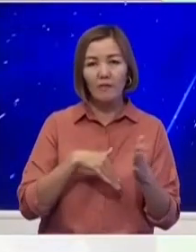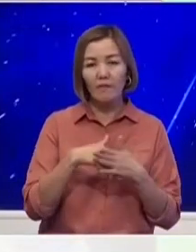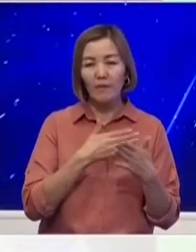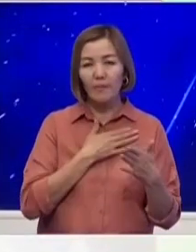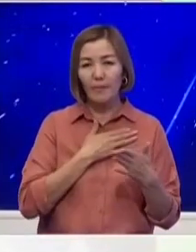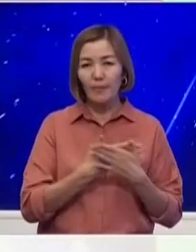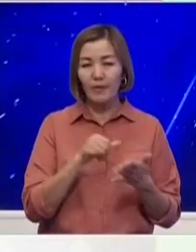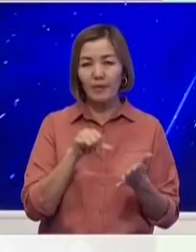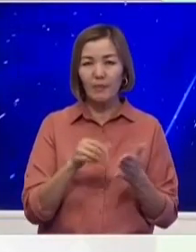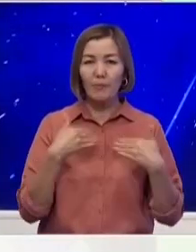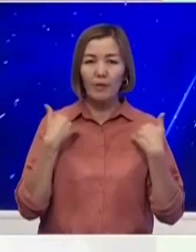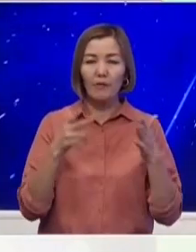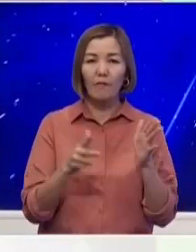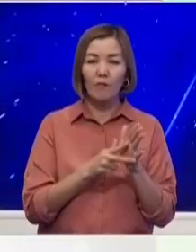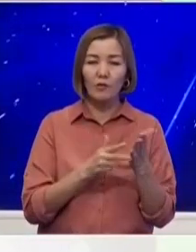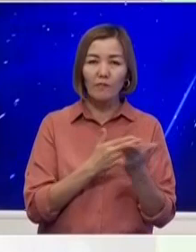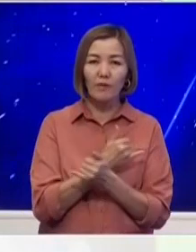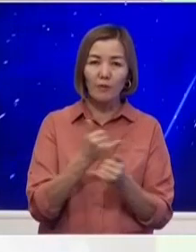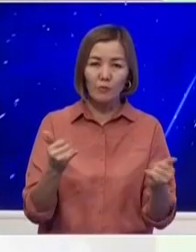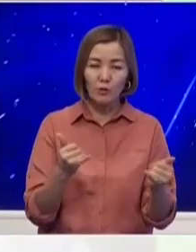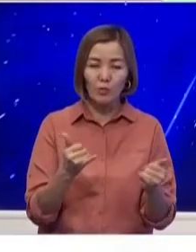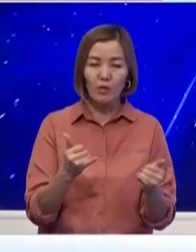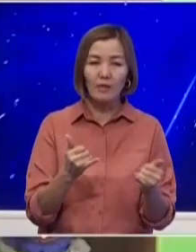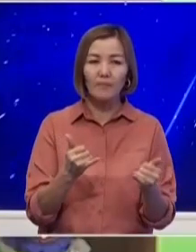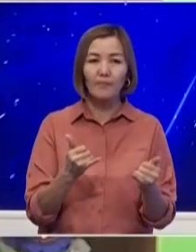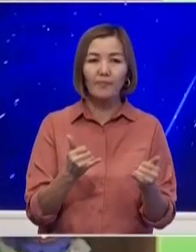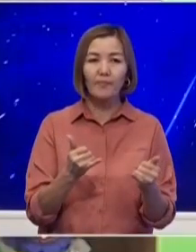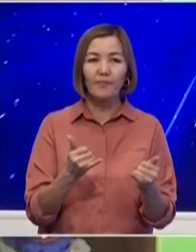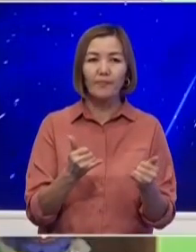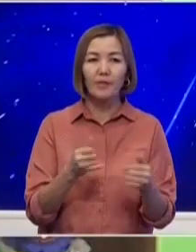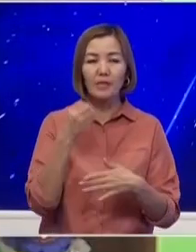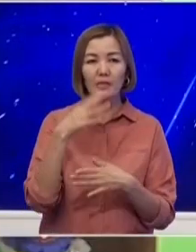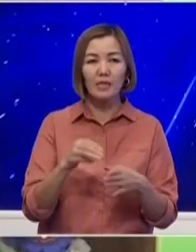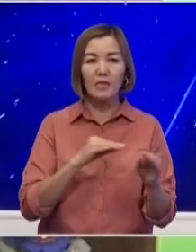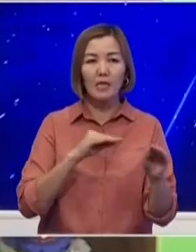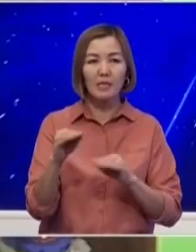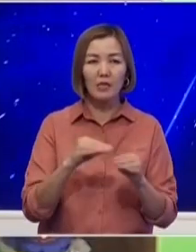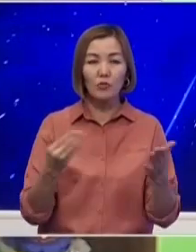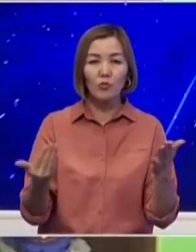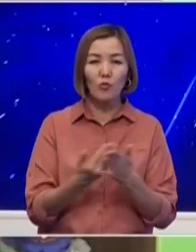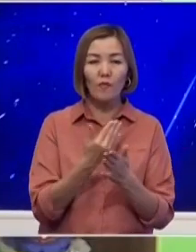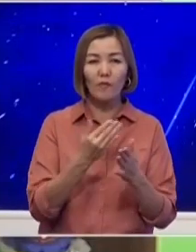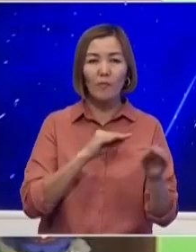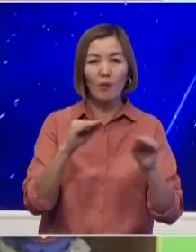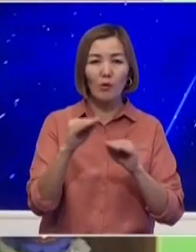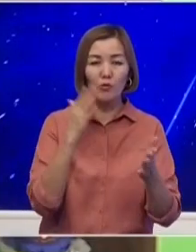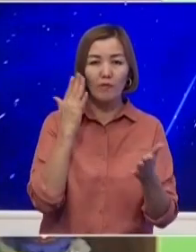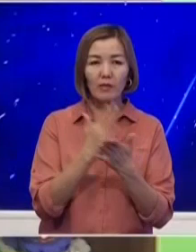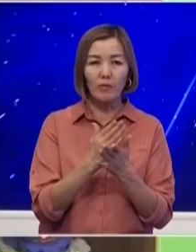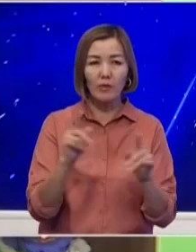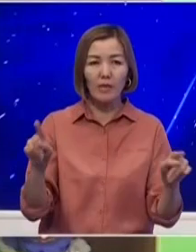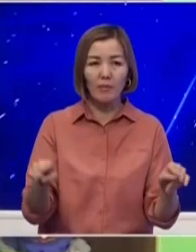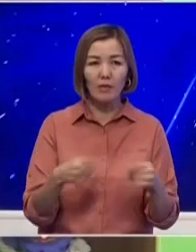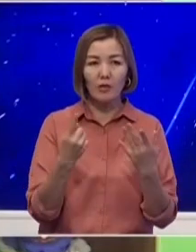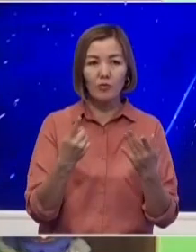Мы предоставляем 8 видов специальных социальных услуг. Наш центр оснащен современным оборудованием